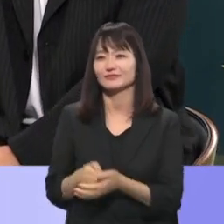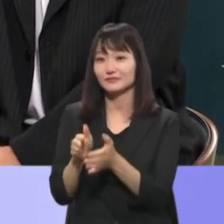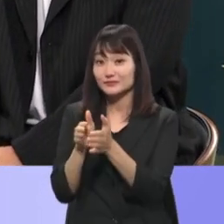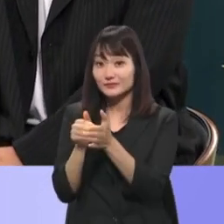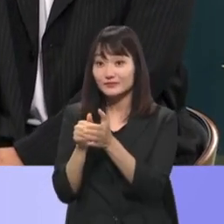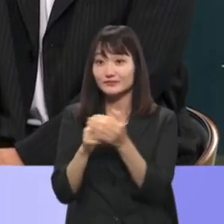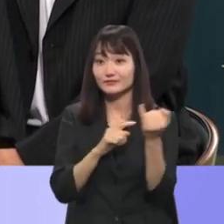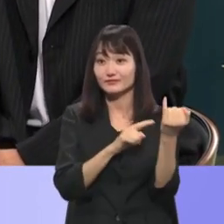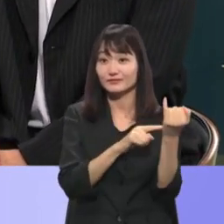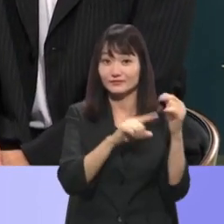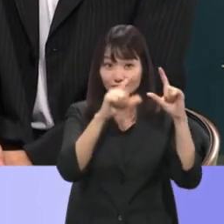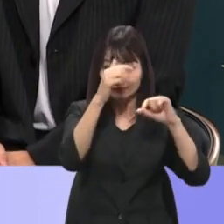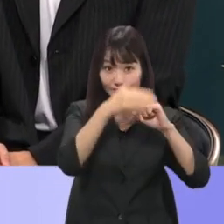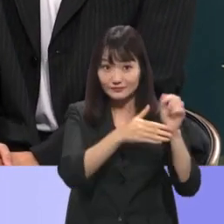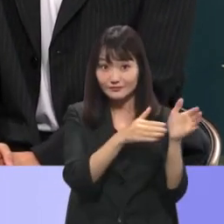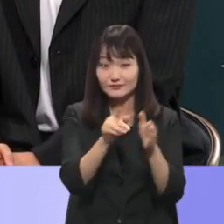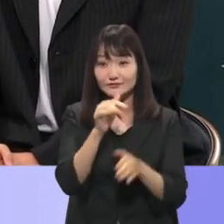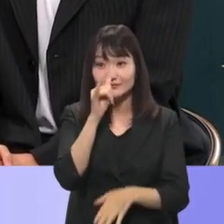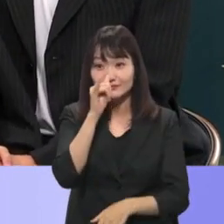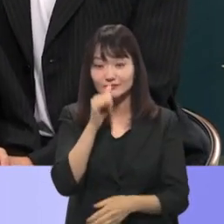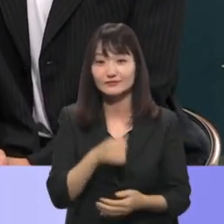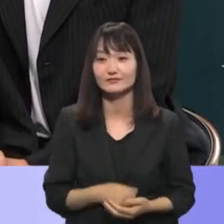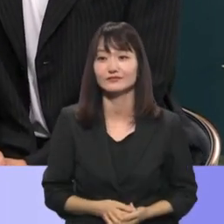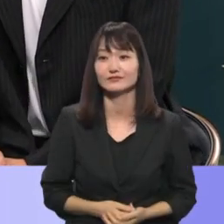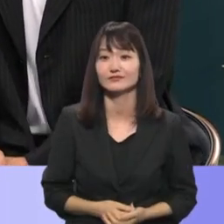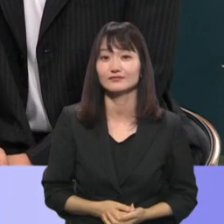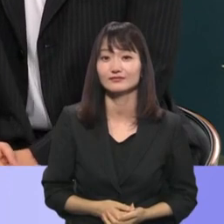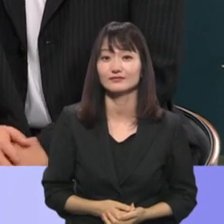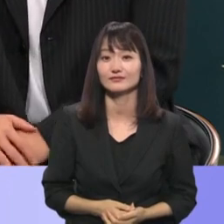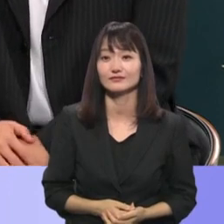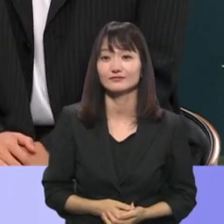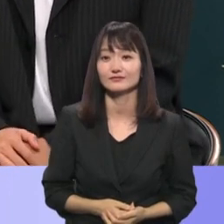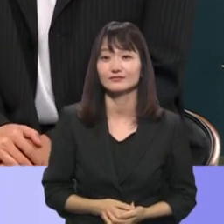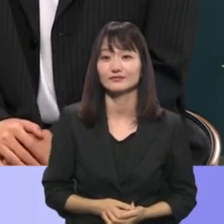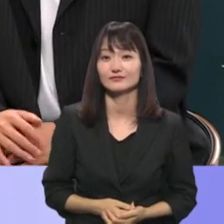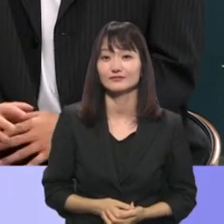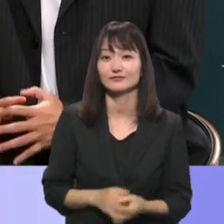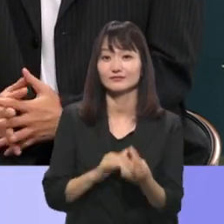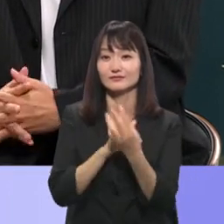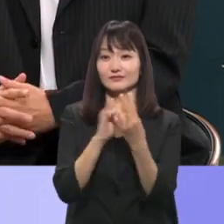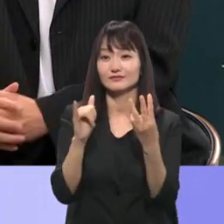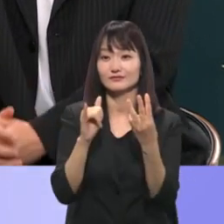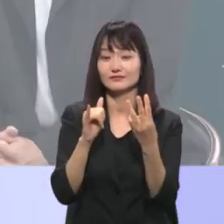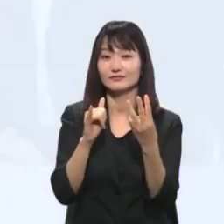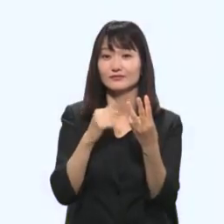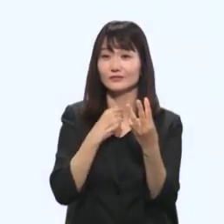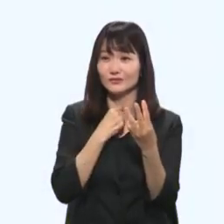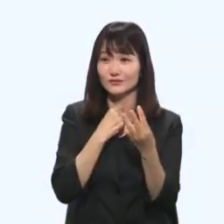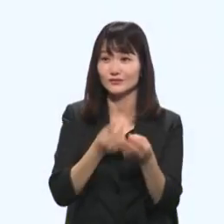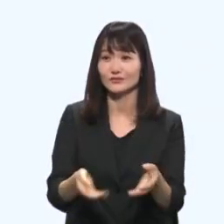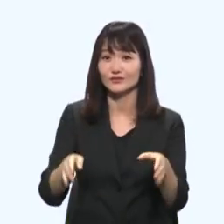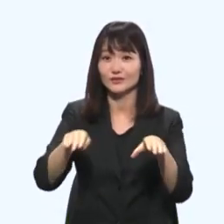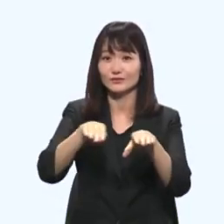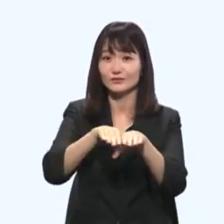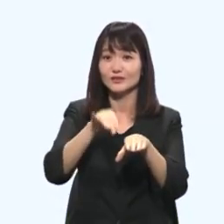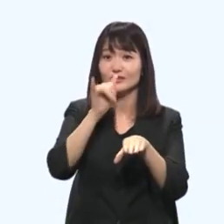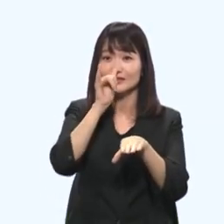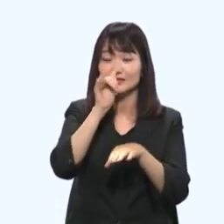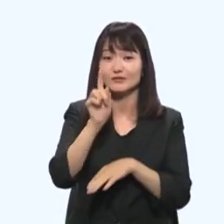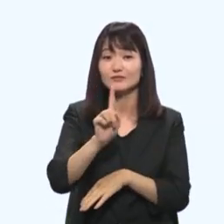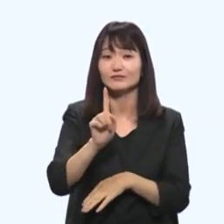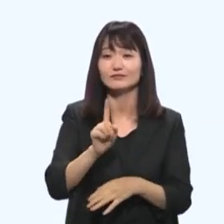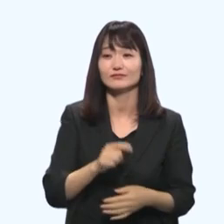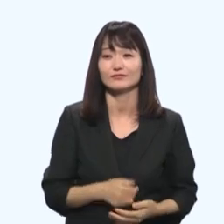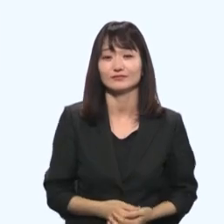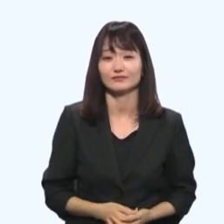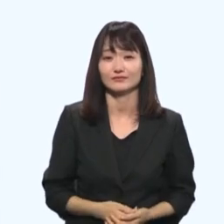있나요 엄지윤 씨 세 분이 같이 뭐 또 하고 싶은 무대 같은게 있다면 있을까요네